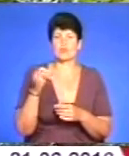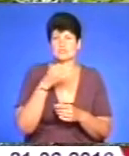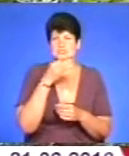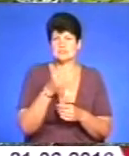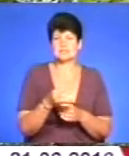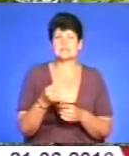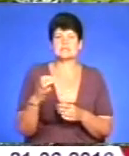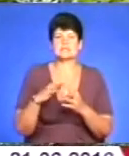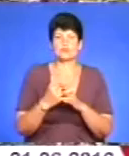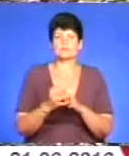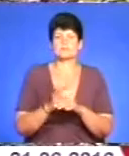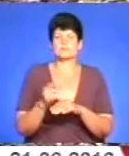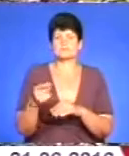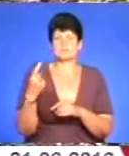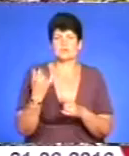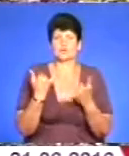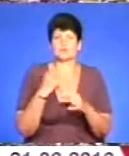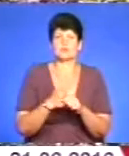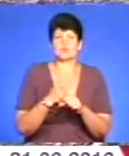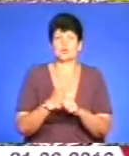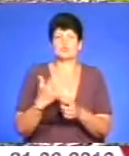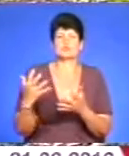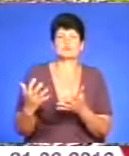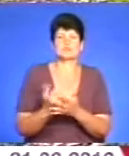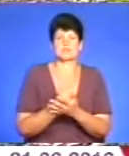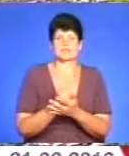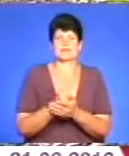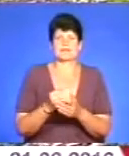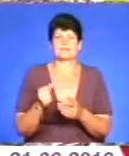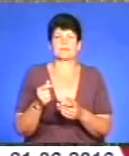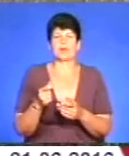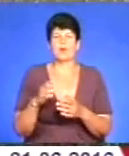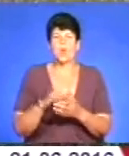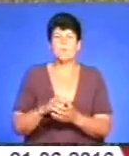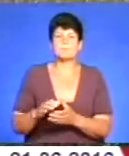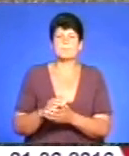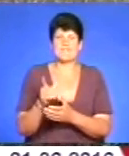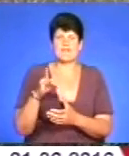аграрії Тернопільщини сьогодні працюють на рівні з успішними європейськими компаніями. А завдяки цьому